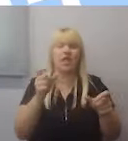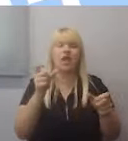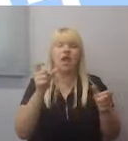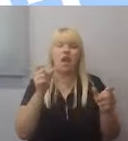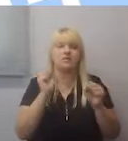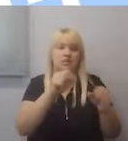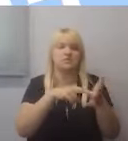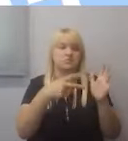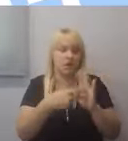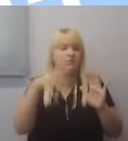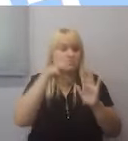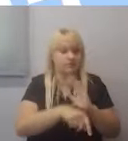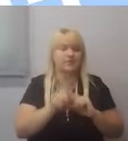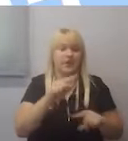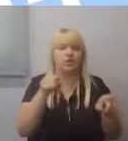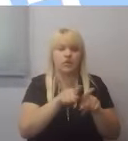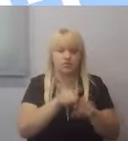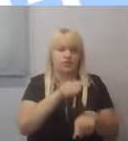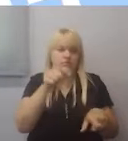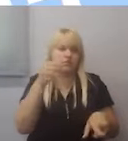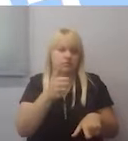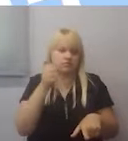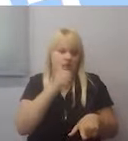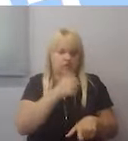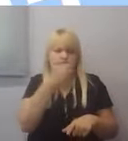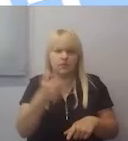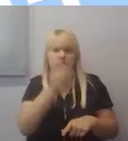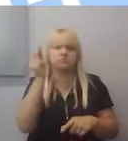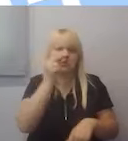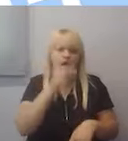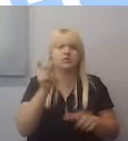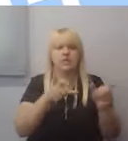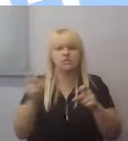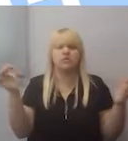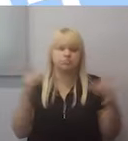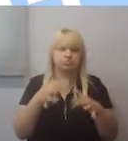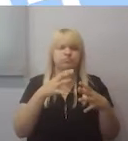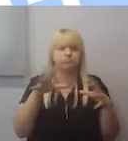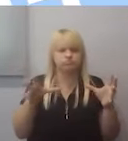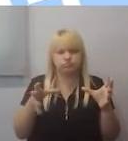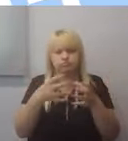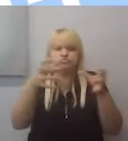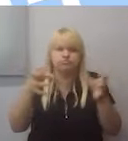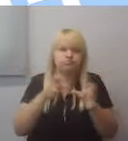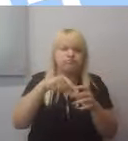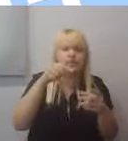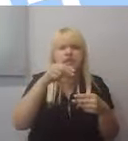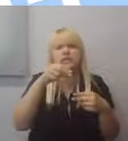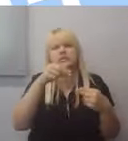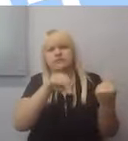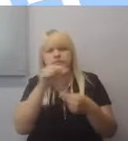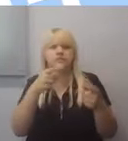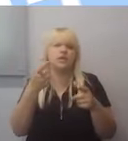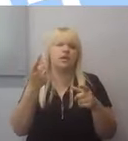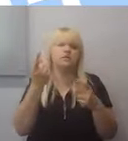testēts tais nu ikgadējās mācības tā kā vismaz nu cilvēki sanāk notestē procedūras notestē tā kā īis tās lai arī jo jo